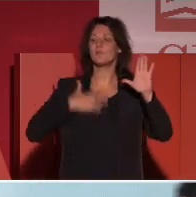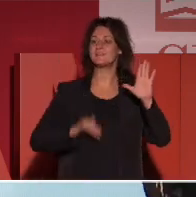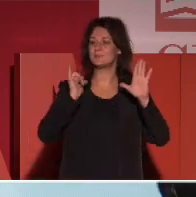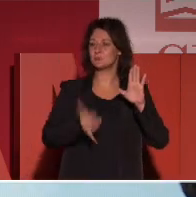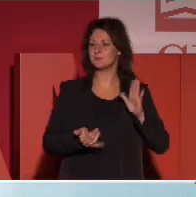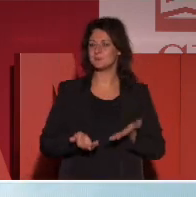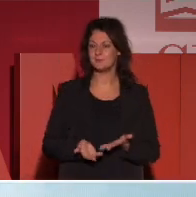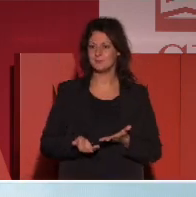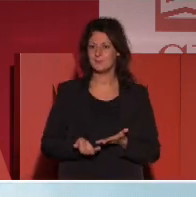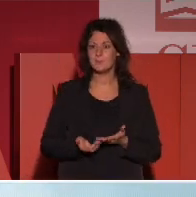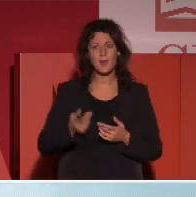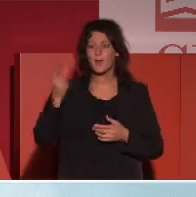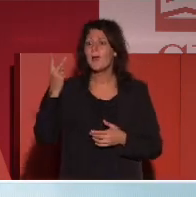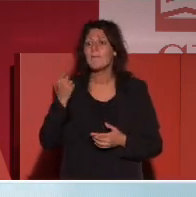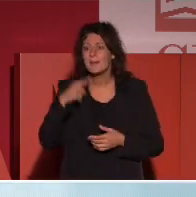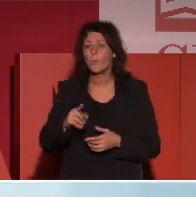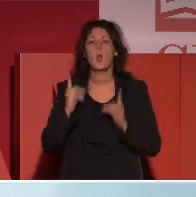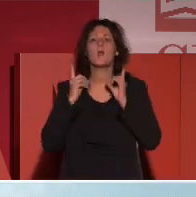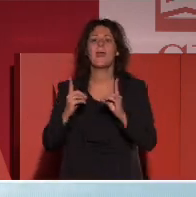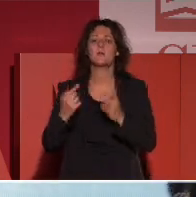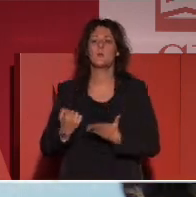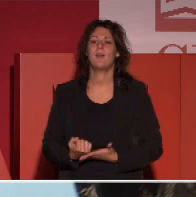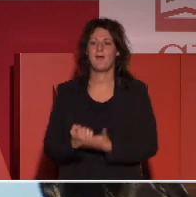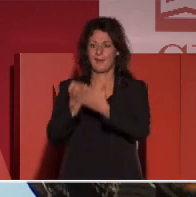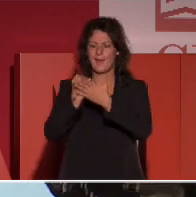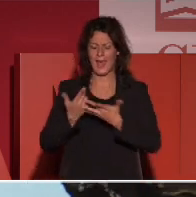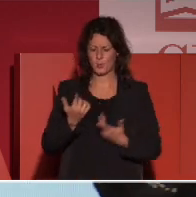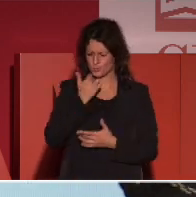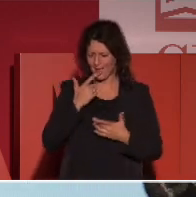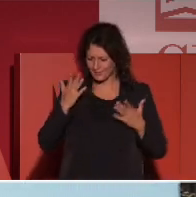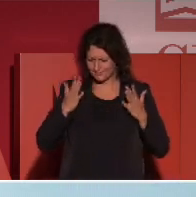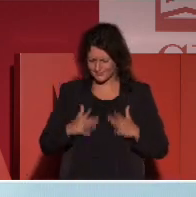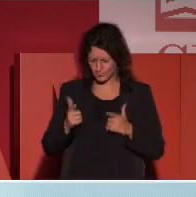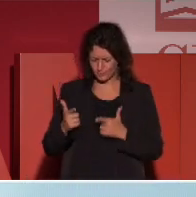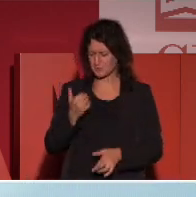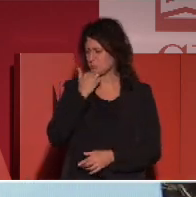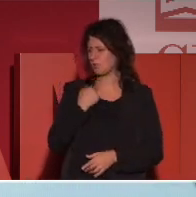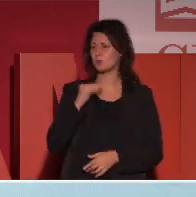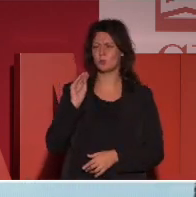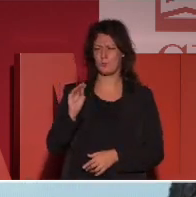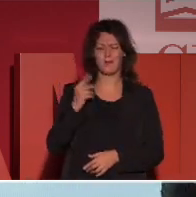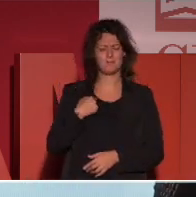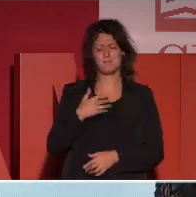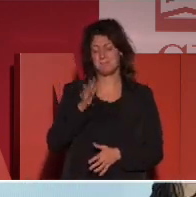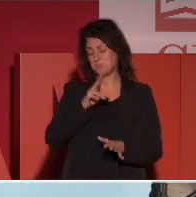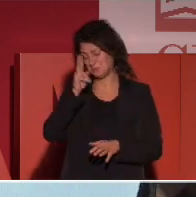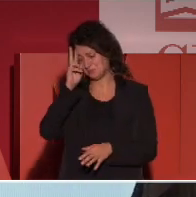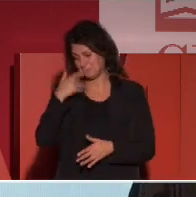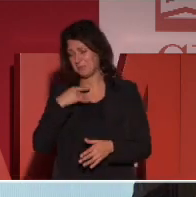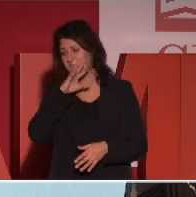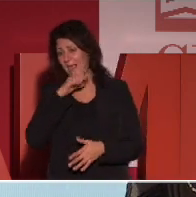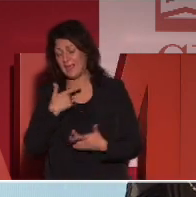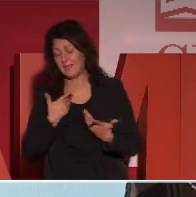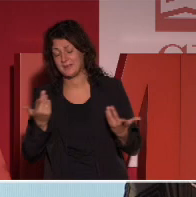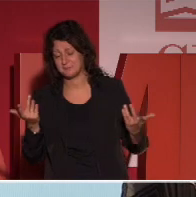inquinano ma non esistono la mia domanda un po cretina un po da vecchia babbiona o baby boomers se preferite quale sono